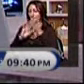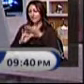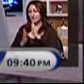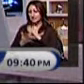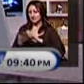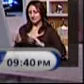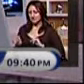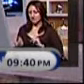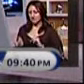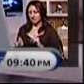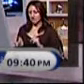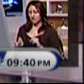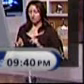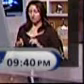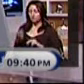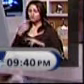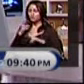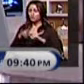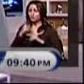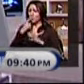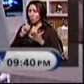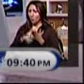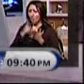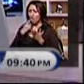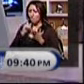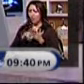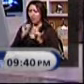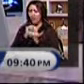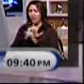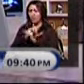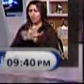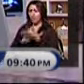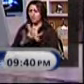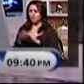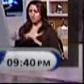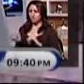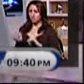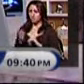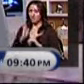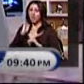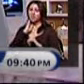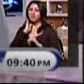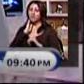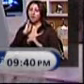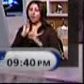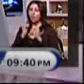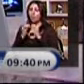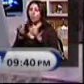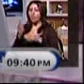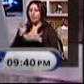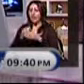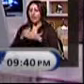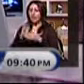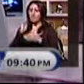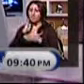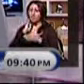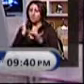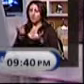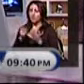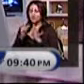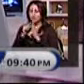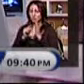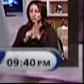ترشيح مرشح للرئاسة وعدوا بحاجة وعملوها. طيب اخد منهم ضمانات انتخابات على اي اساس وعلى الدستور